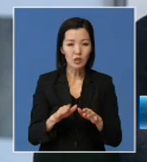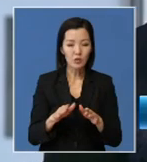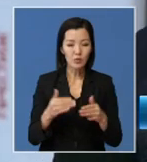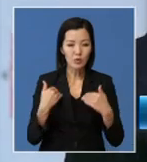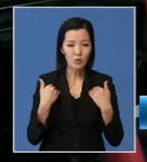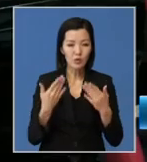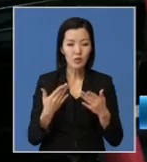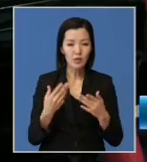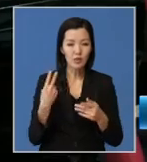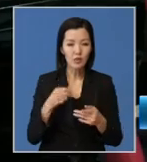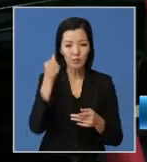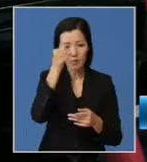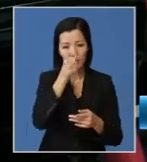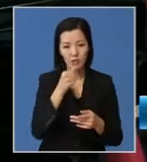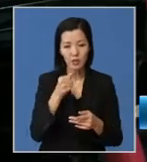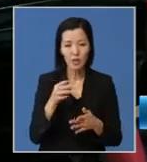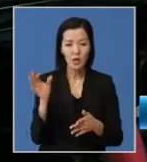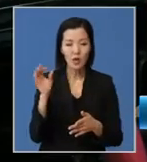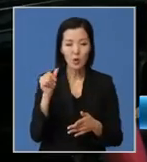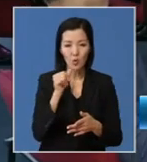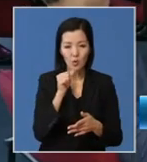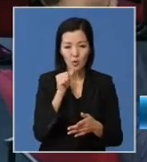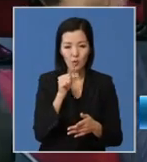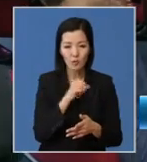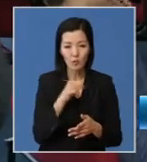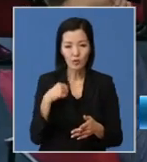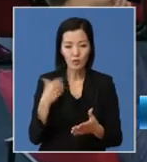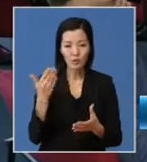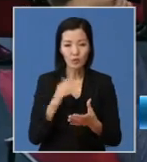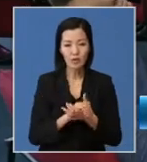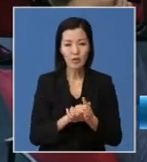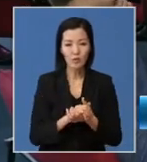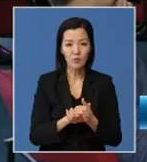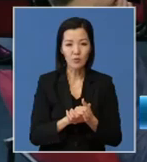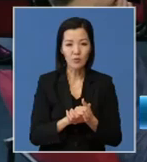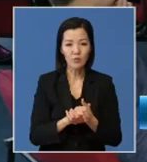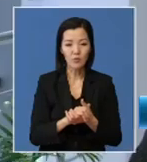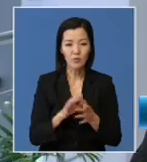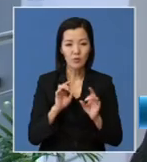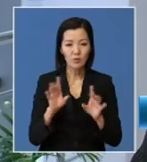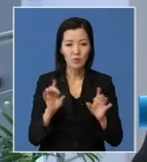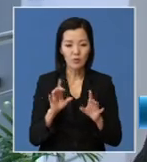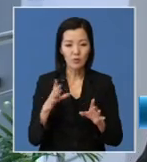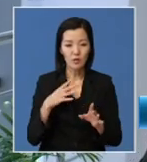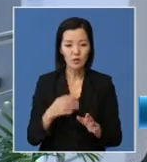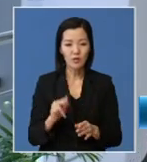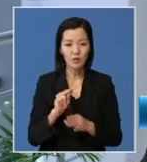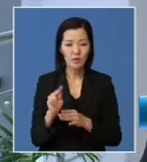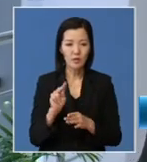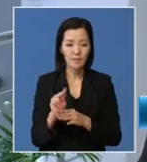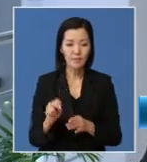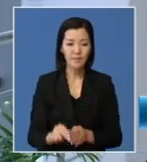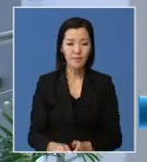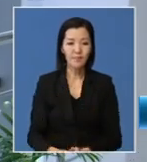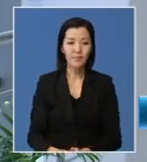көрсетіп берді. 20 жылдан аса уақыт қолданылып келген өзін-өзі тану әдісін көпшілікке үйретті. Наш коллектив,